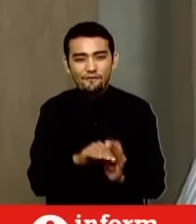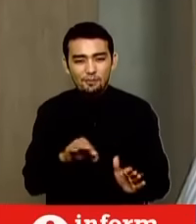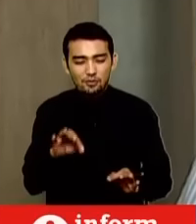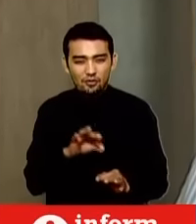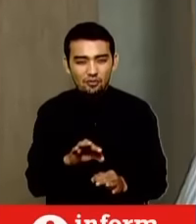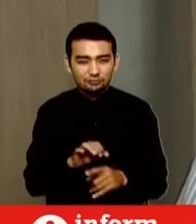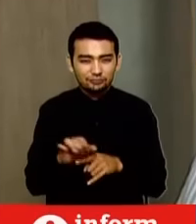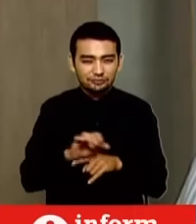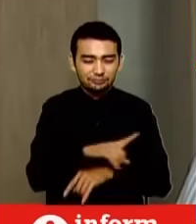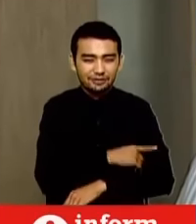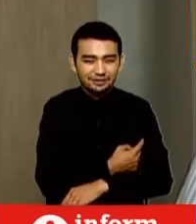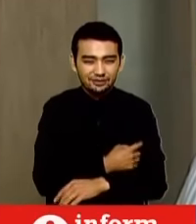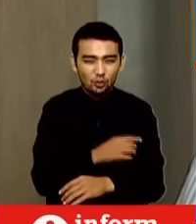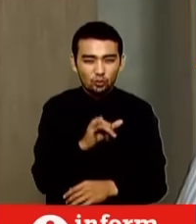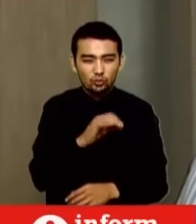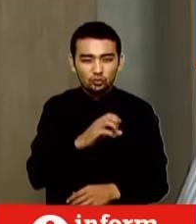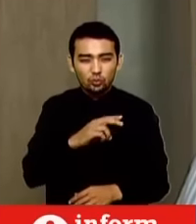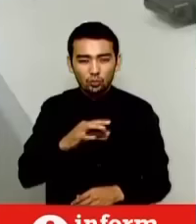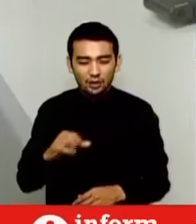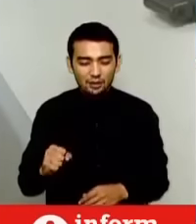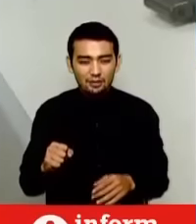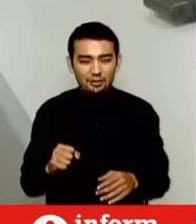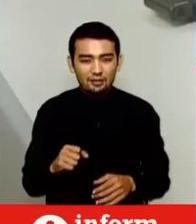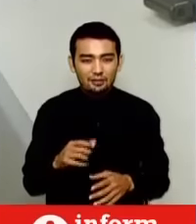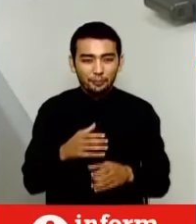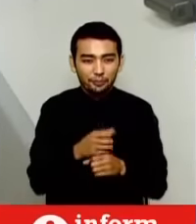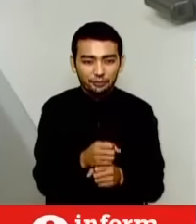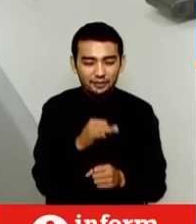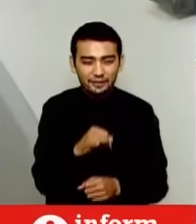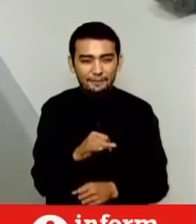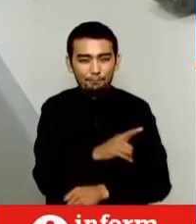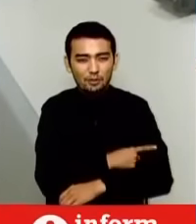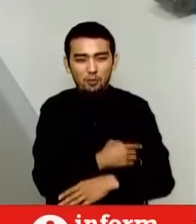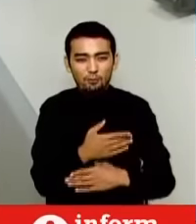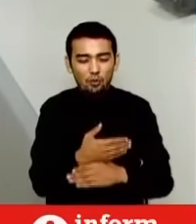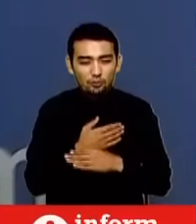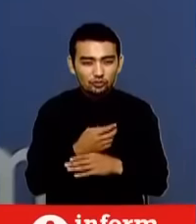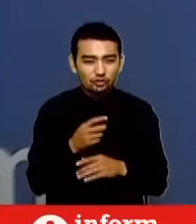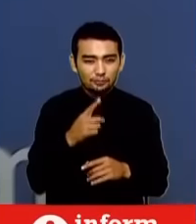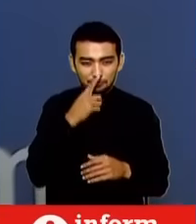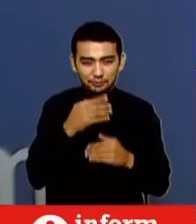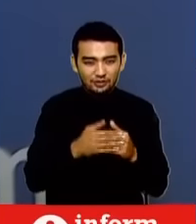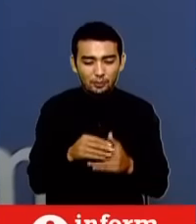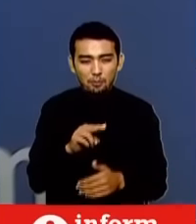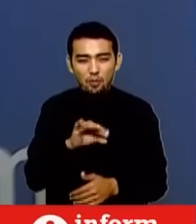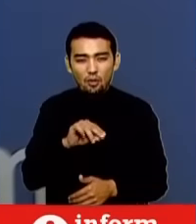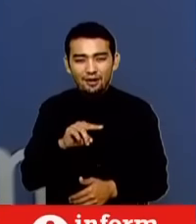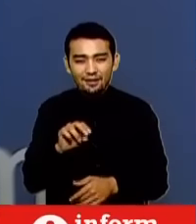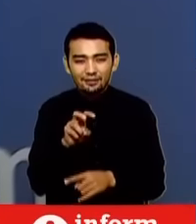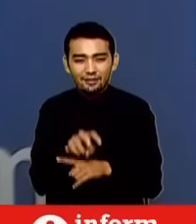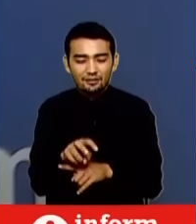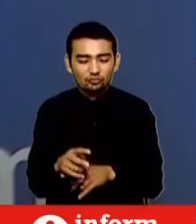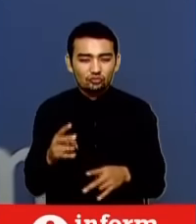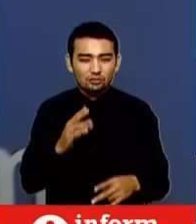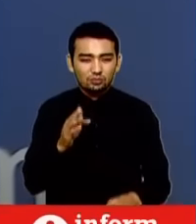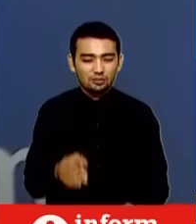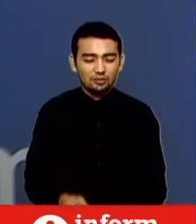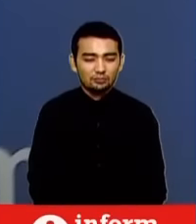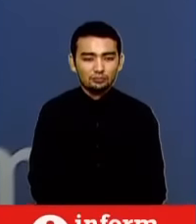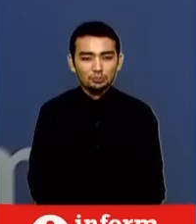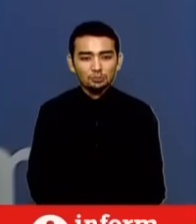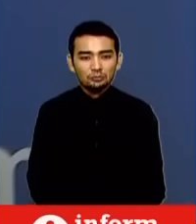поставщиков медуслуг сократится, и казахстанцам придется ехать за медицинской помощью в ближайшую поликлинику. Динара Нургалиева,